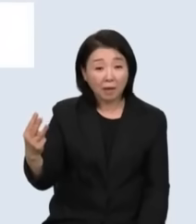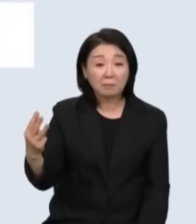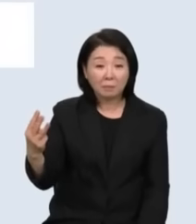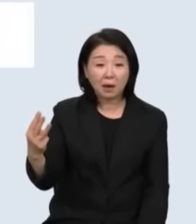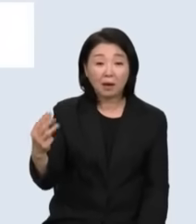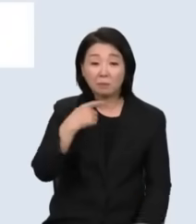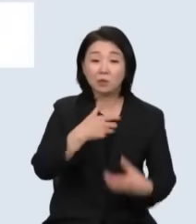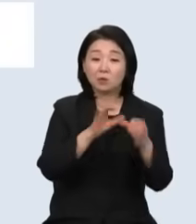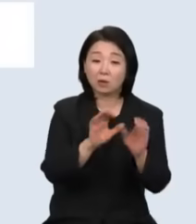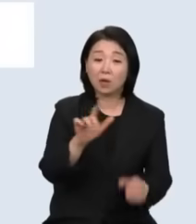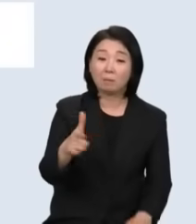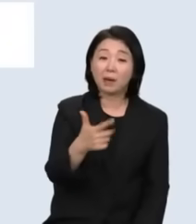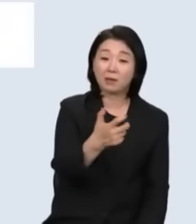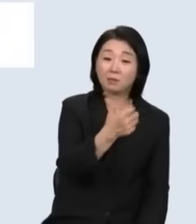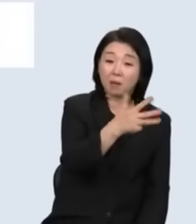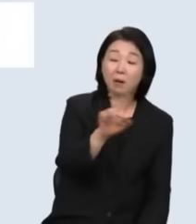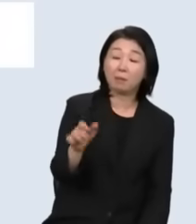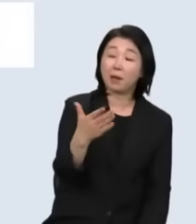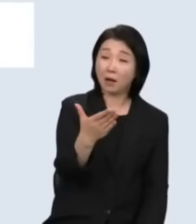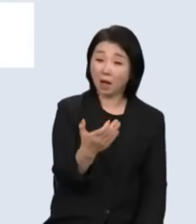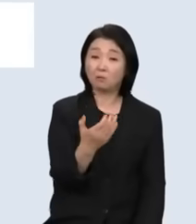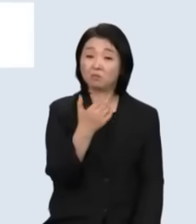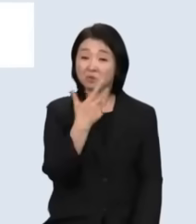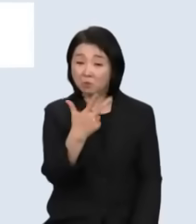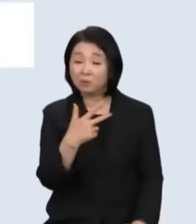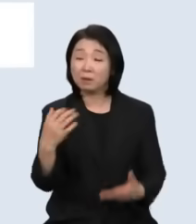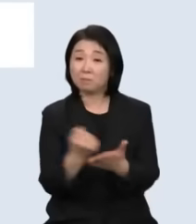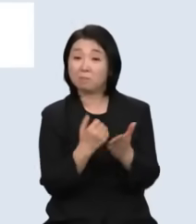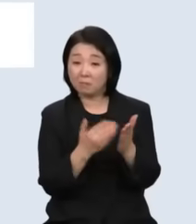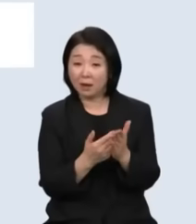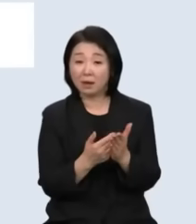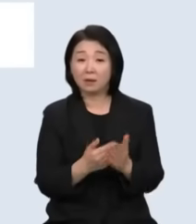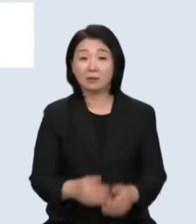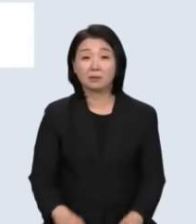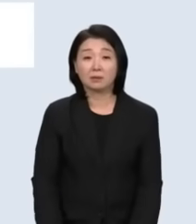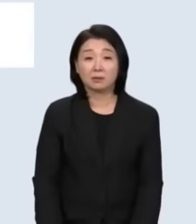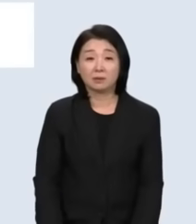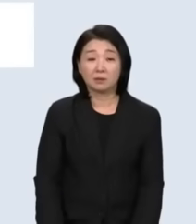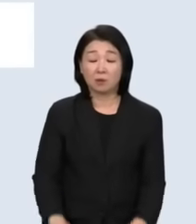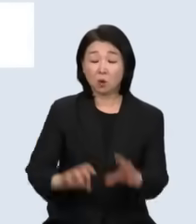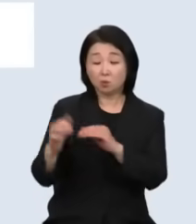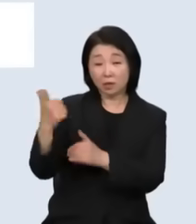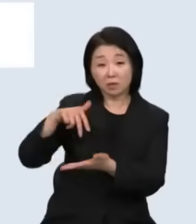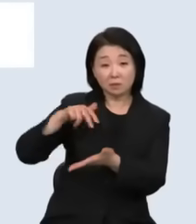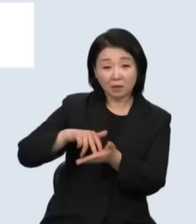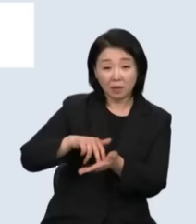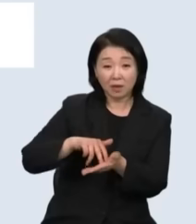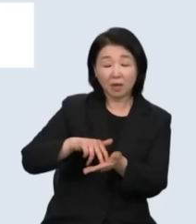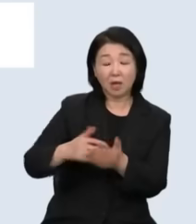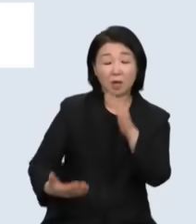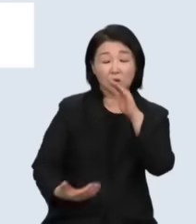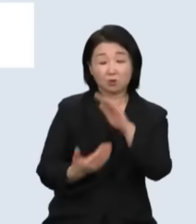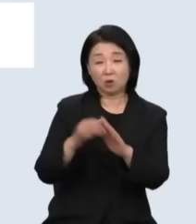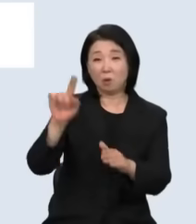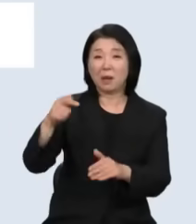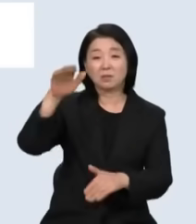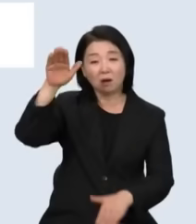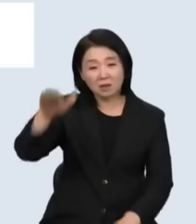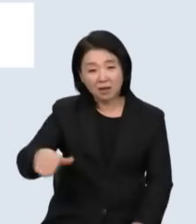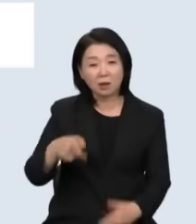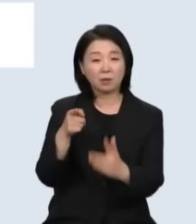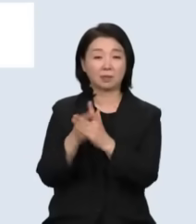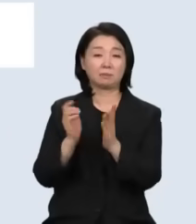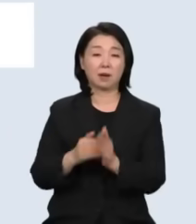108 석부 107 석까지 얻을 걸로 전 했 국민 임의 경우 최대치가 백석 이하일 것으로